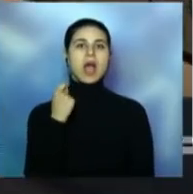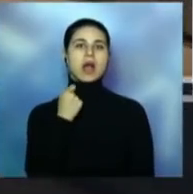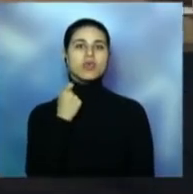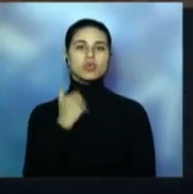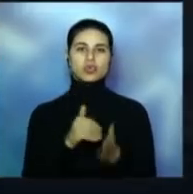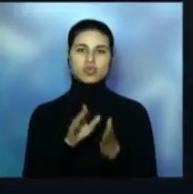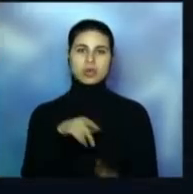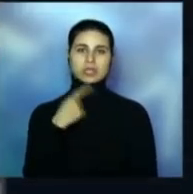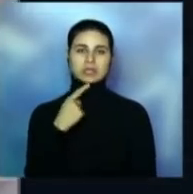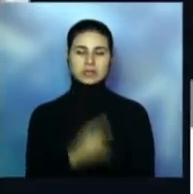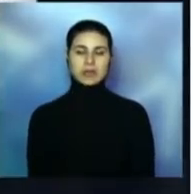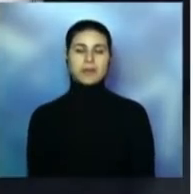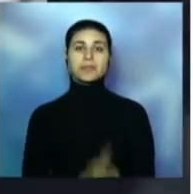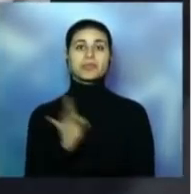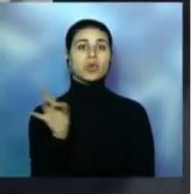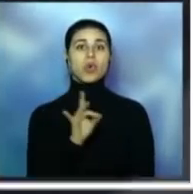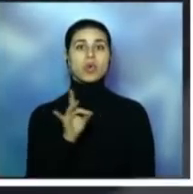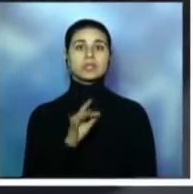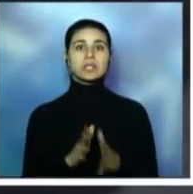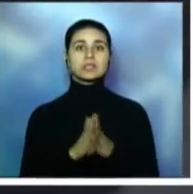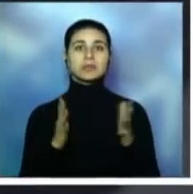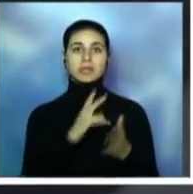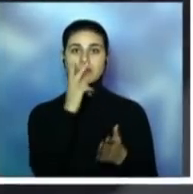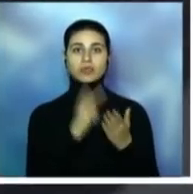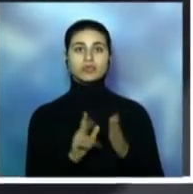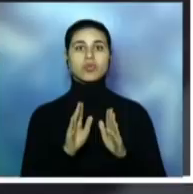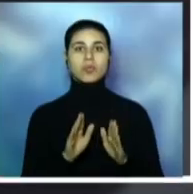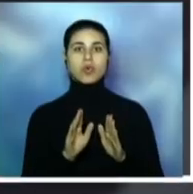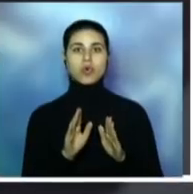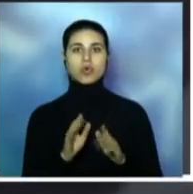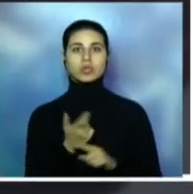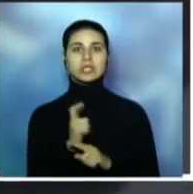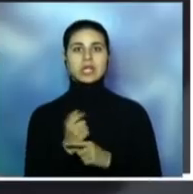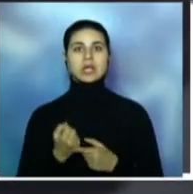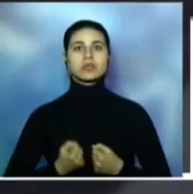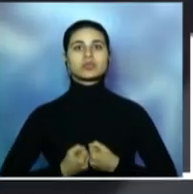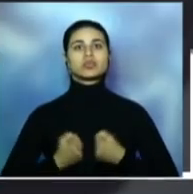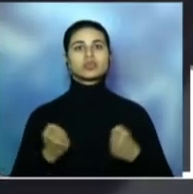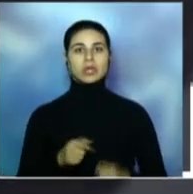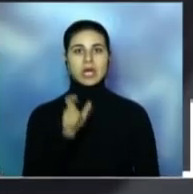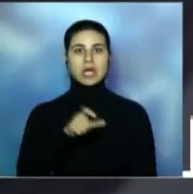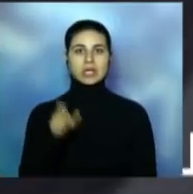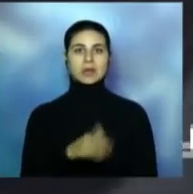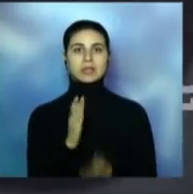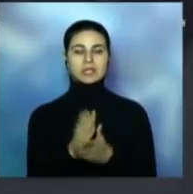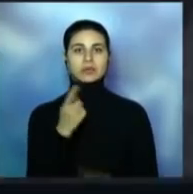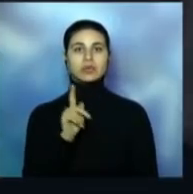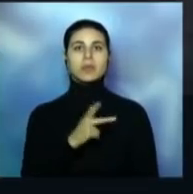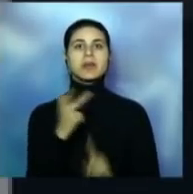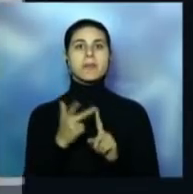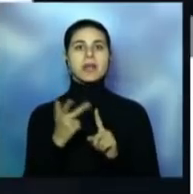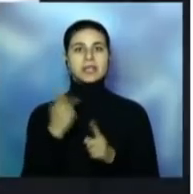თქმა. ქოლესტერინის მაღალი მაჩვენებელი მხოლოდ ჭარბი წონის მქონე ადამიანებს აქვთ. ნომერ 3